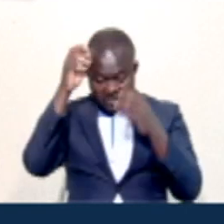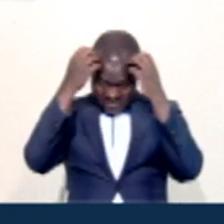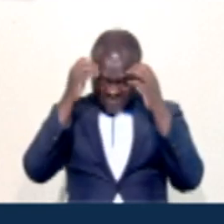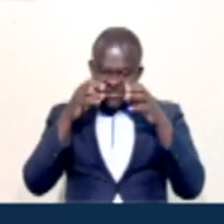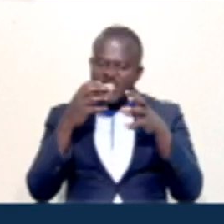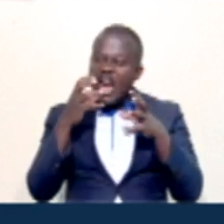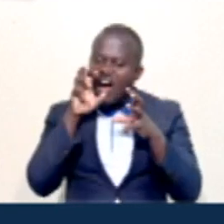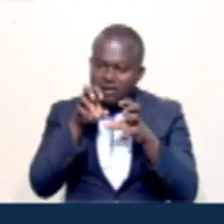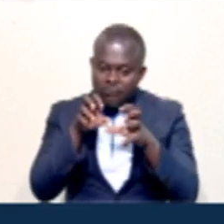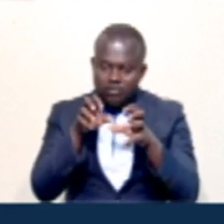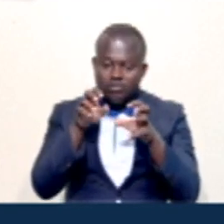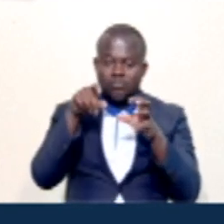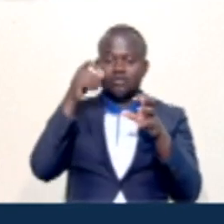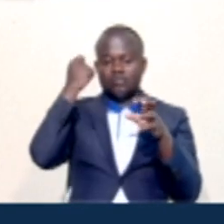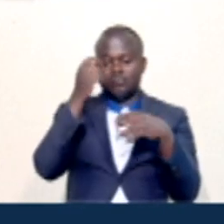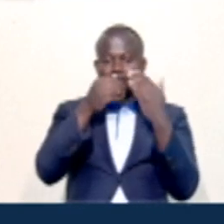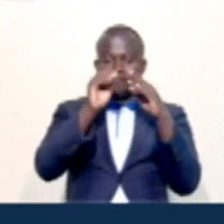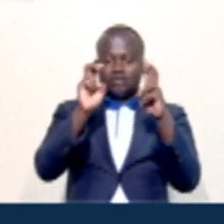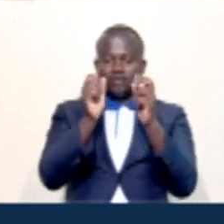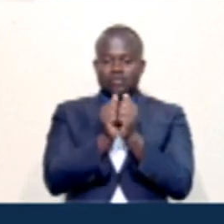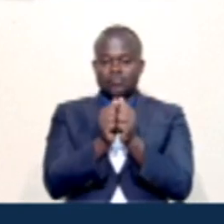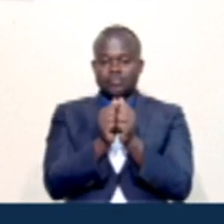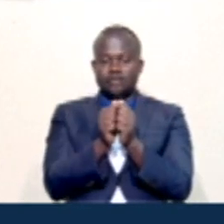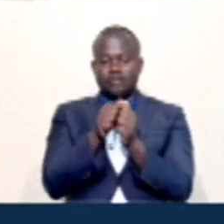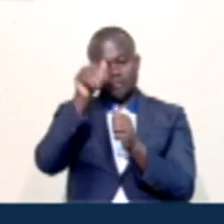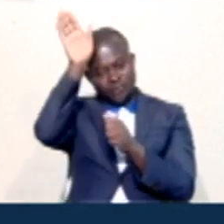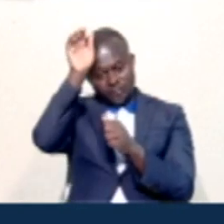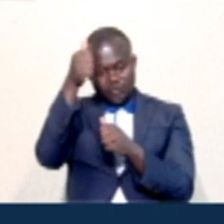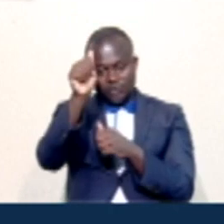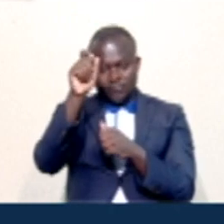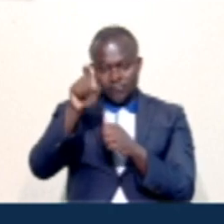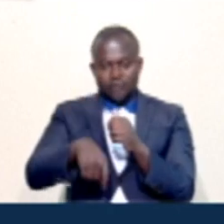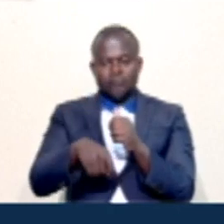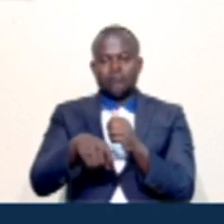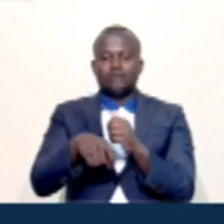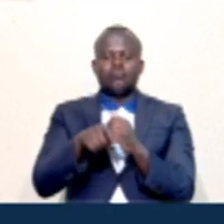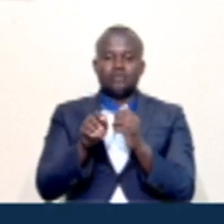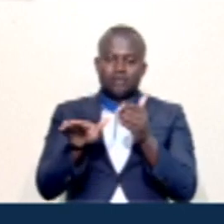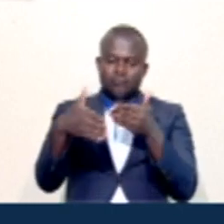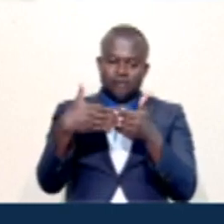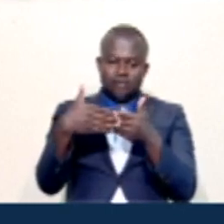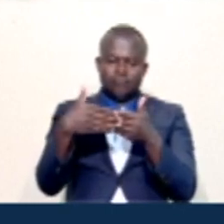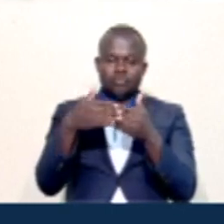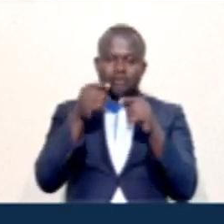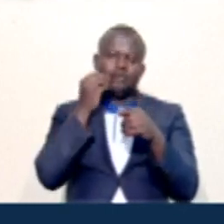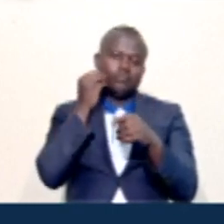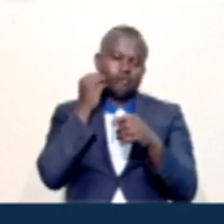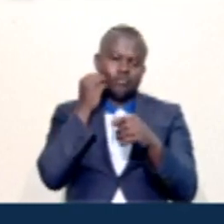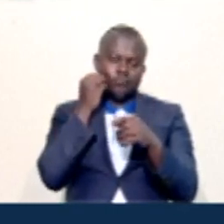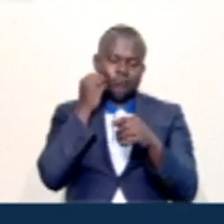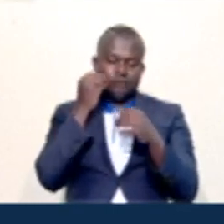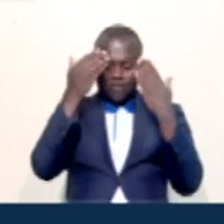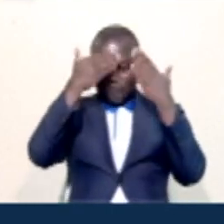zikaze. Bakwiye kumva yuko izo mbwa zabo zikwiye kuba zitagira uwo zihungabanyiza umutekano aje mu rugo. Iri joro